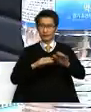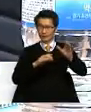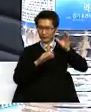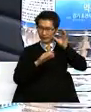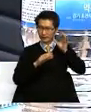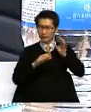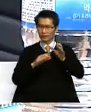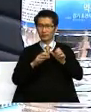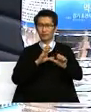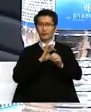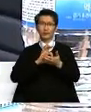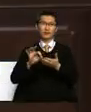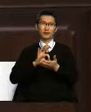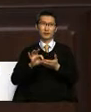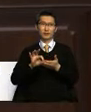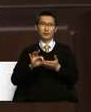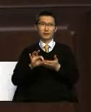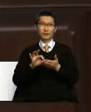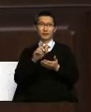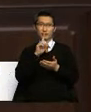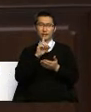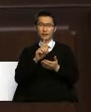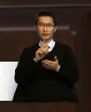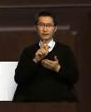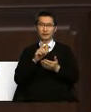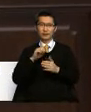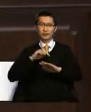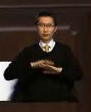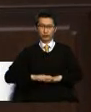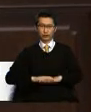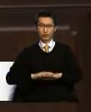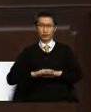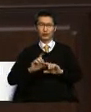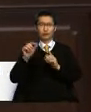들어서 시정에 반영하라는 말씀으로 새기고